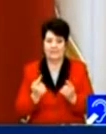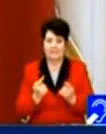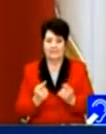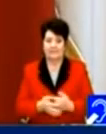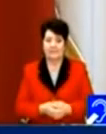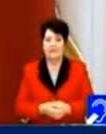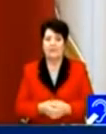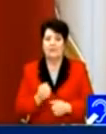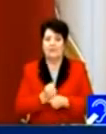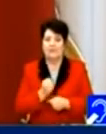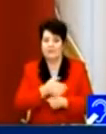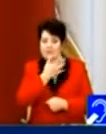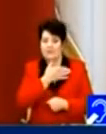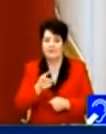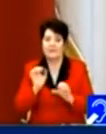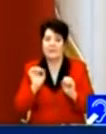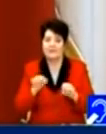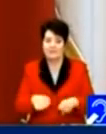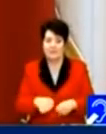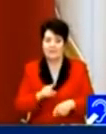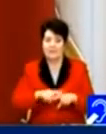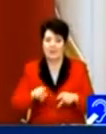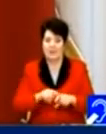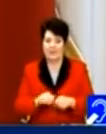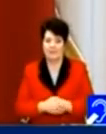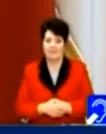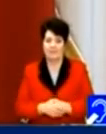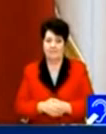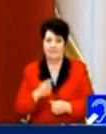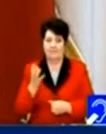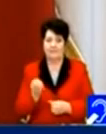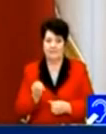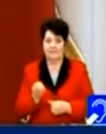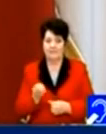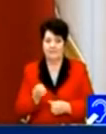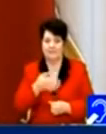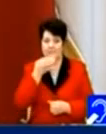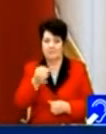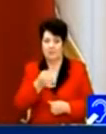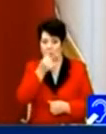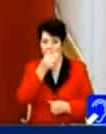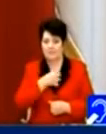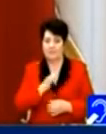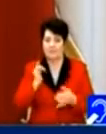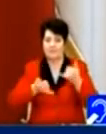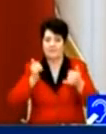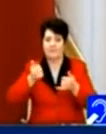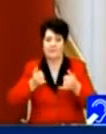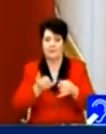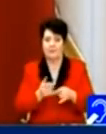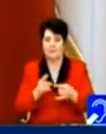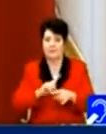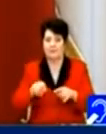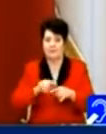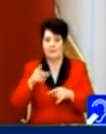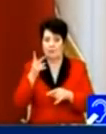îl vom face într-un termen cât se poate de operativ. Însă menționez că nu putem turna 2 planșee